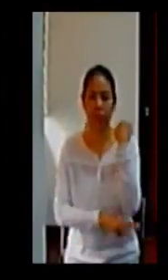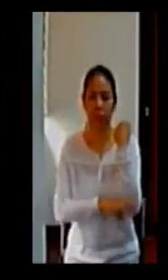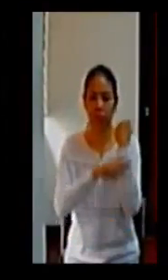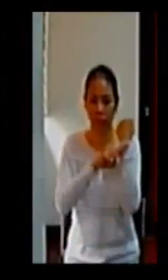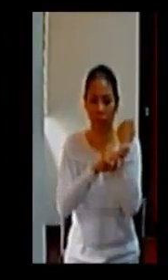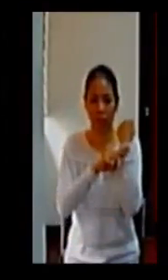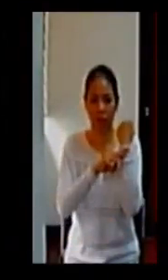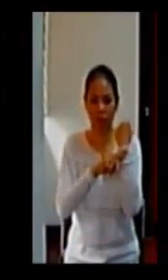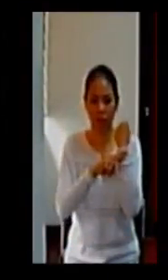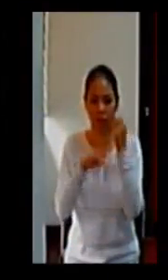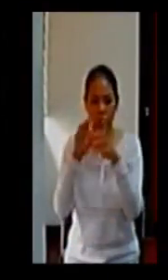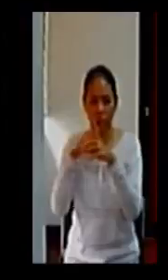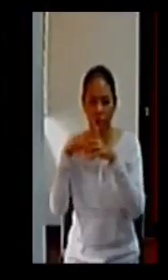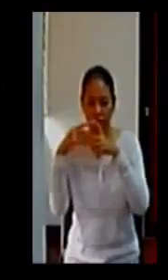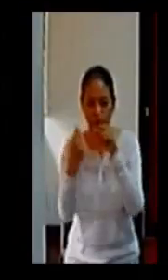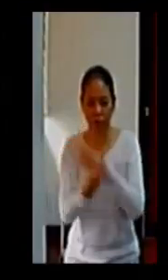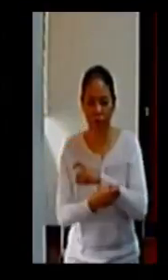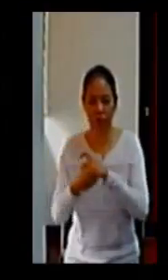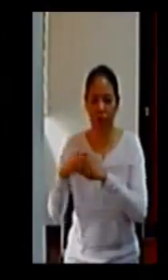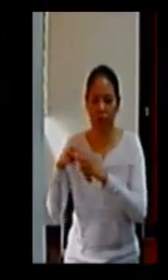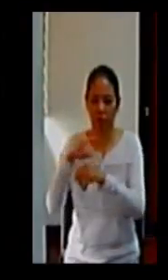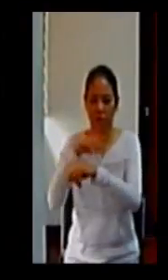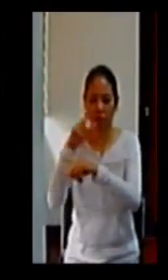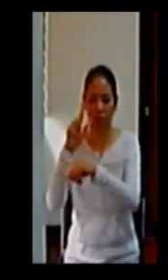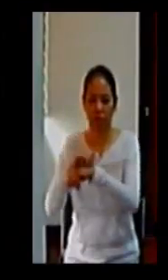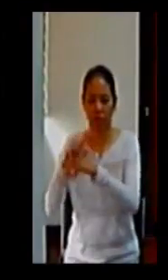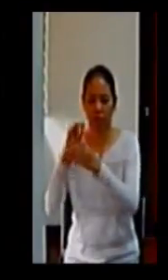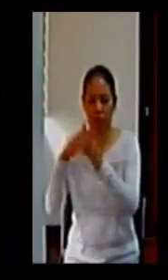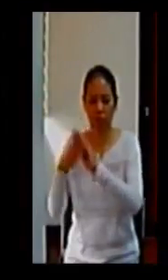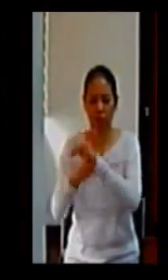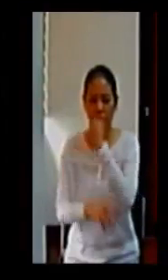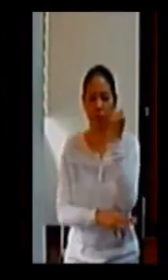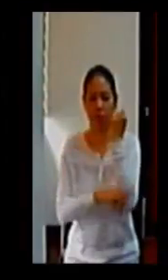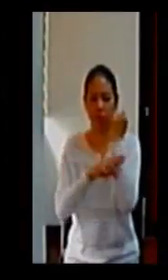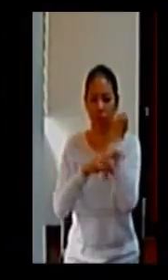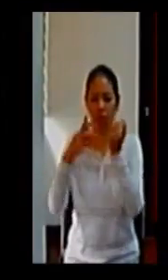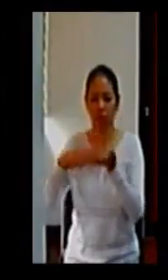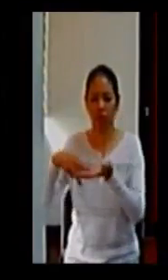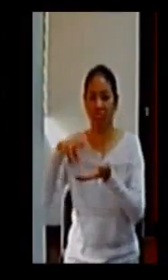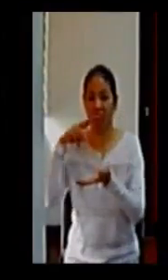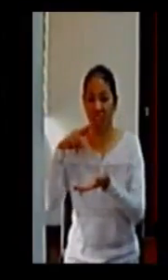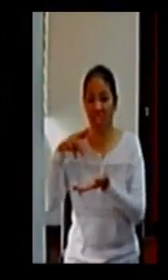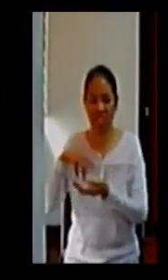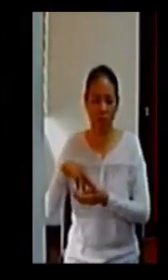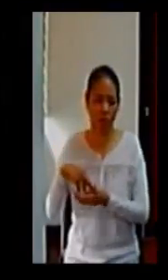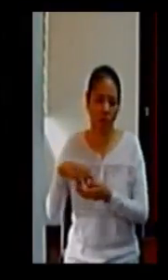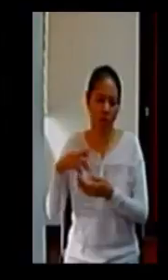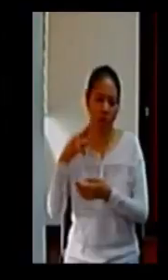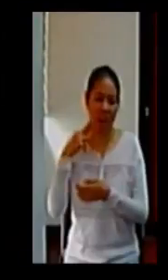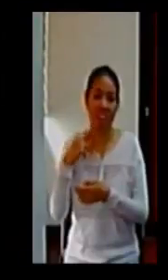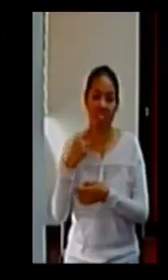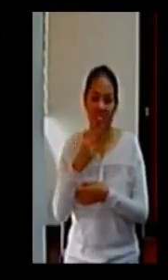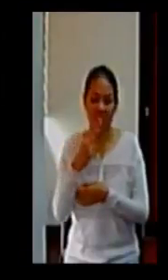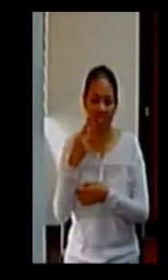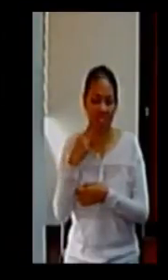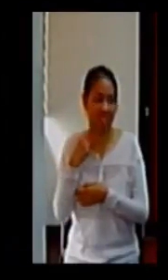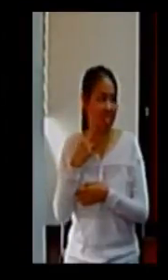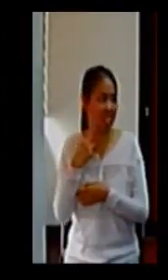land area na magiging lodge or restaurant. Yan yung, tama po kayo sir, yan